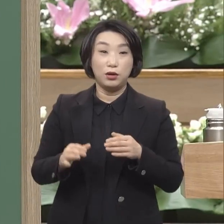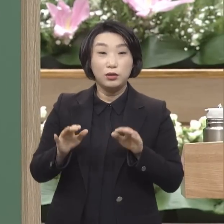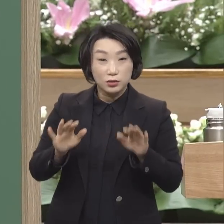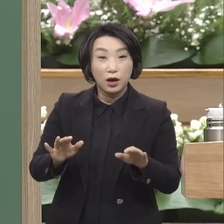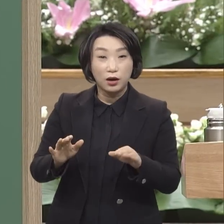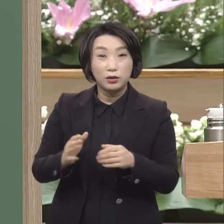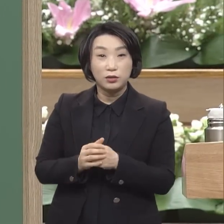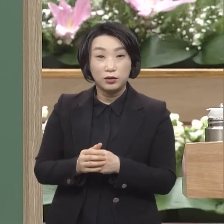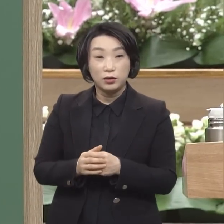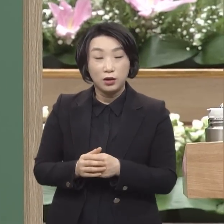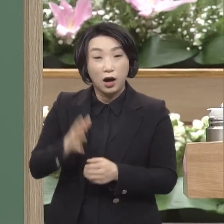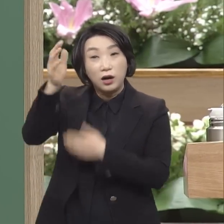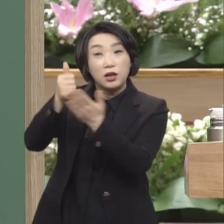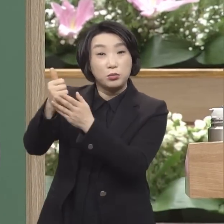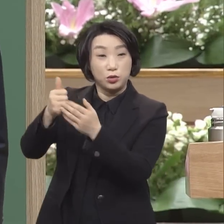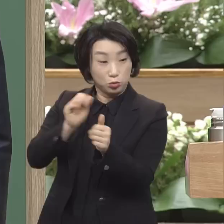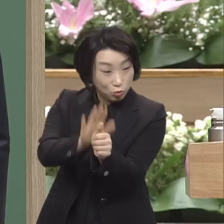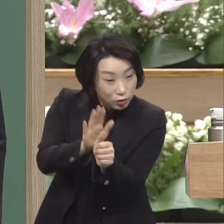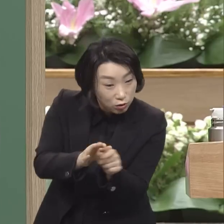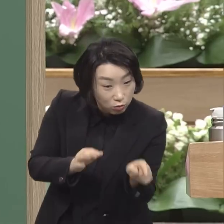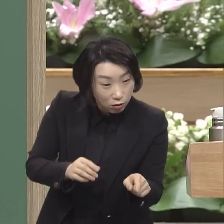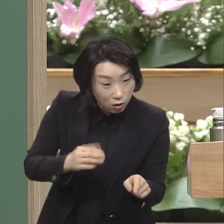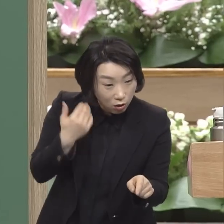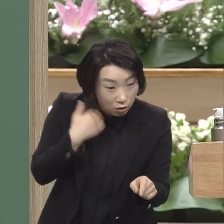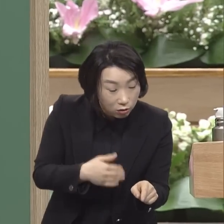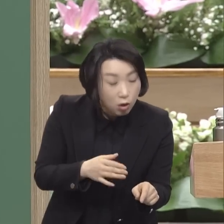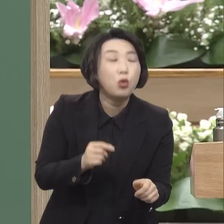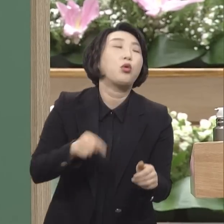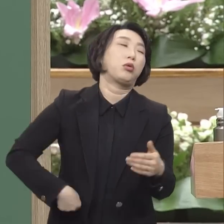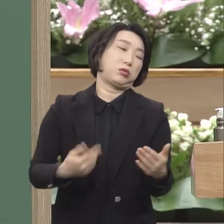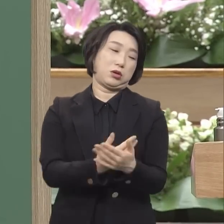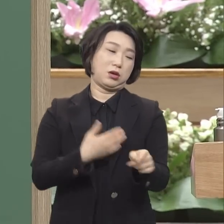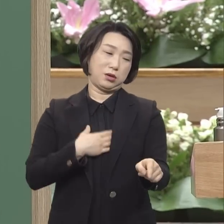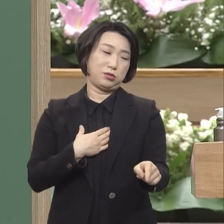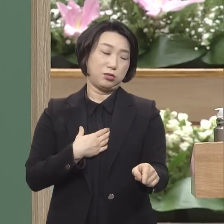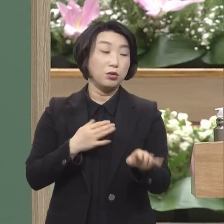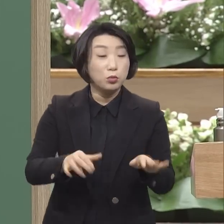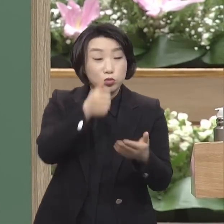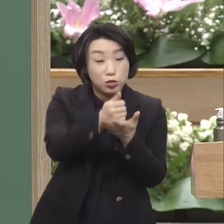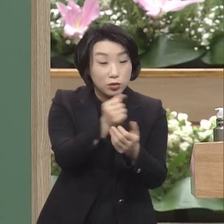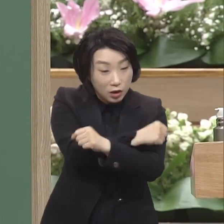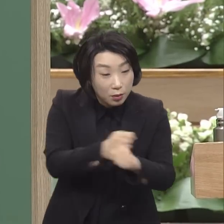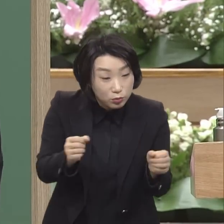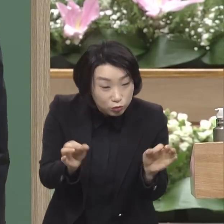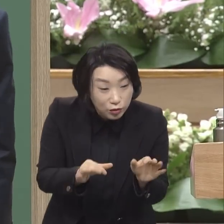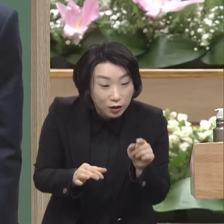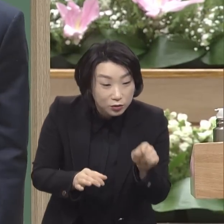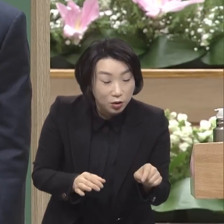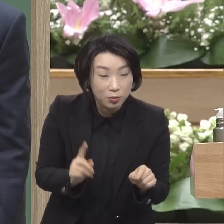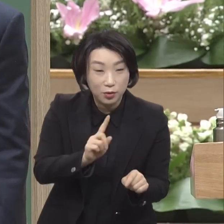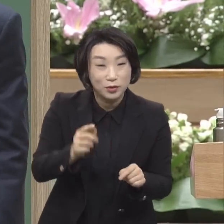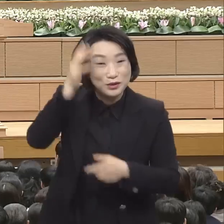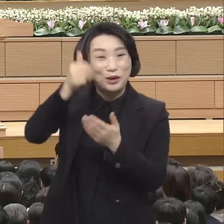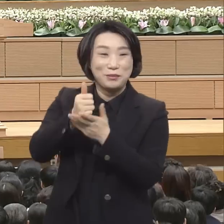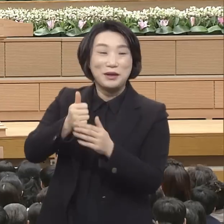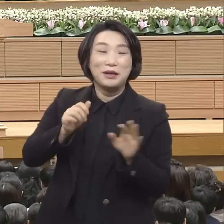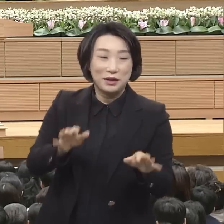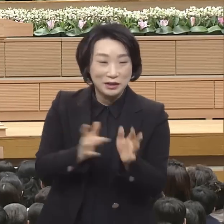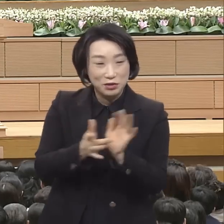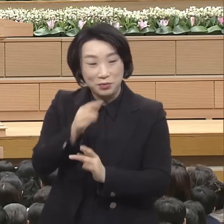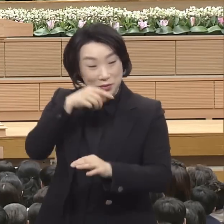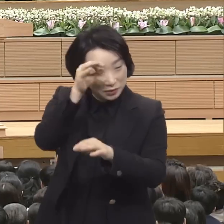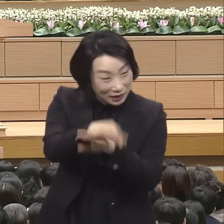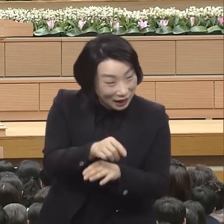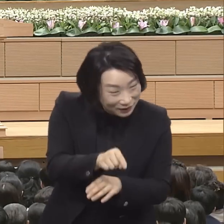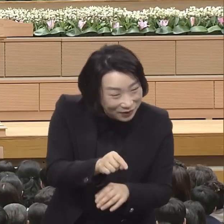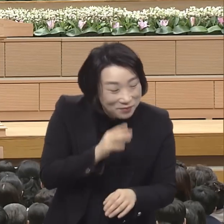해주겠다는데 네가 못하니 너 회개해. 그럼 제사 안 받는 순간 성령이, 피로값 주고